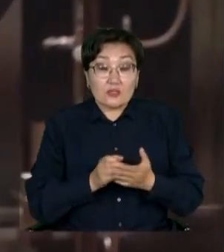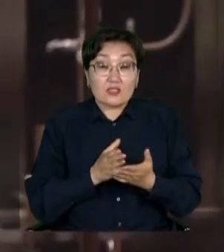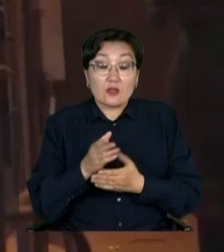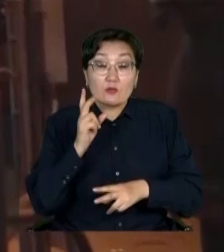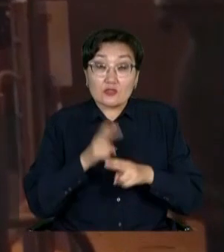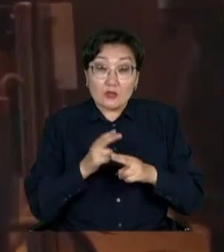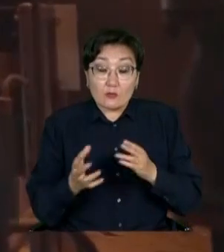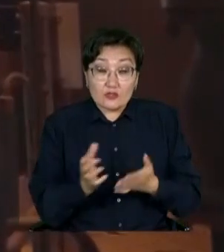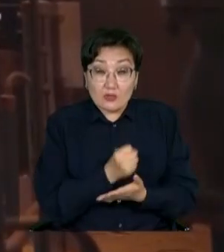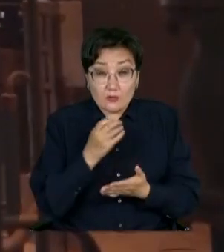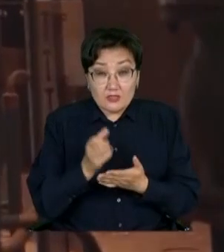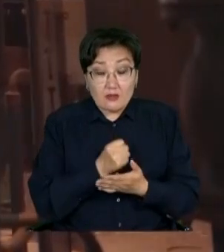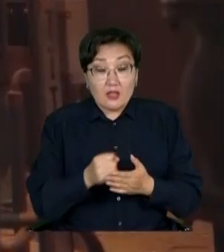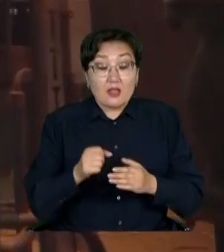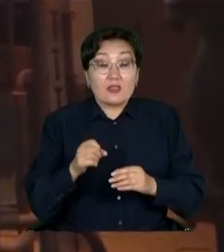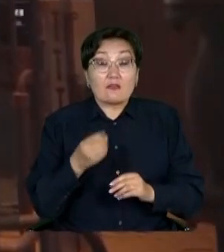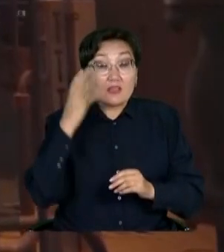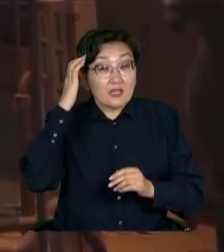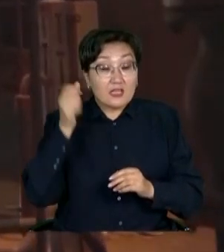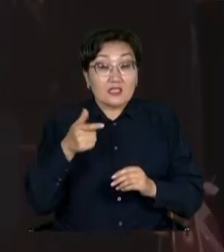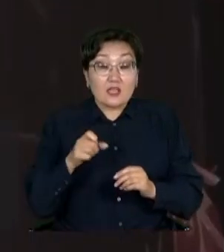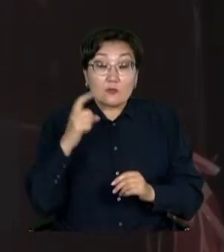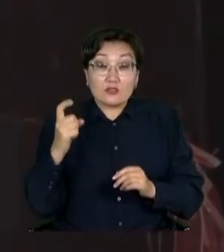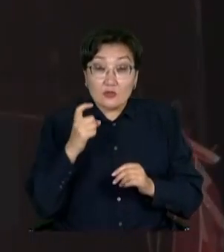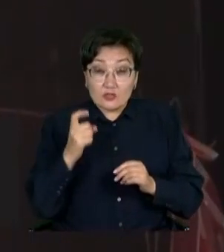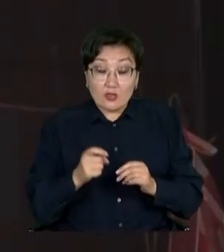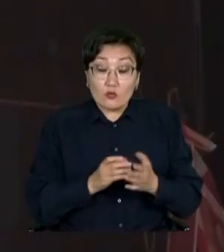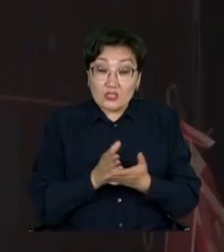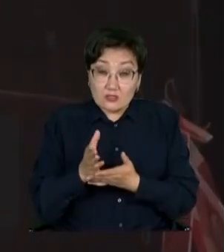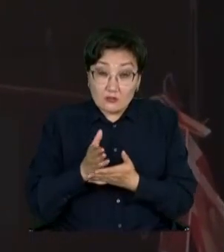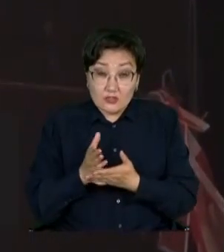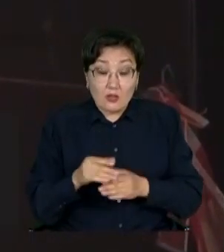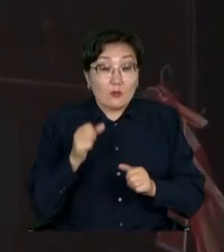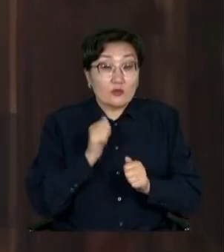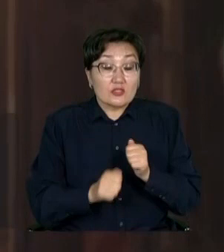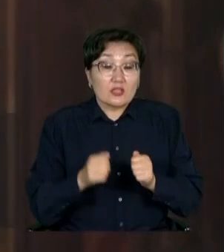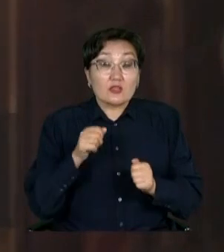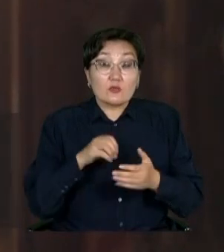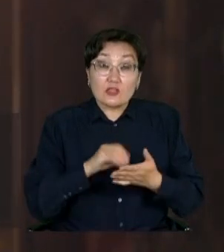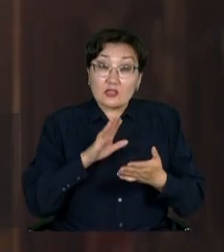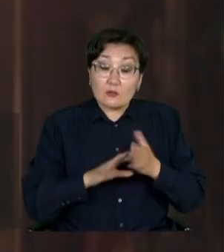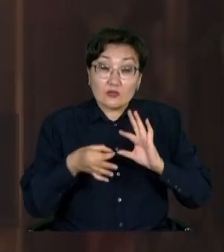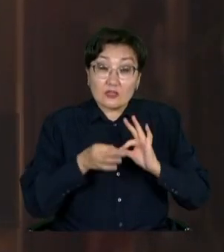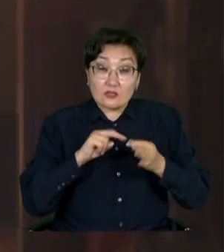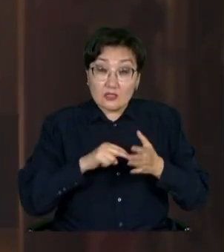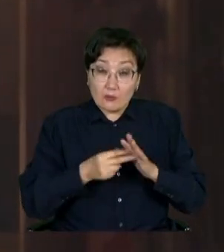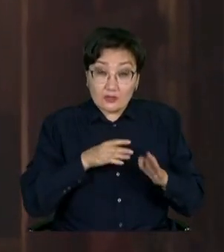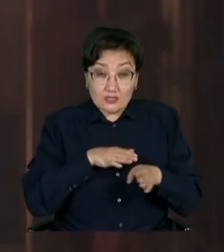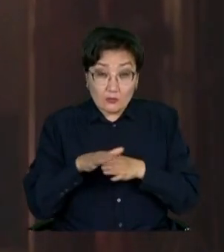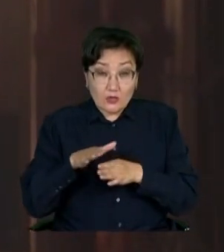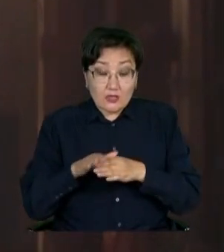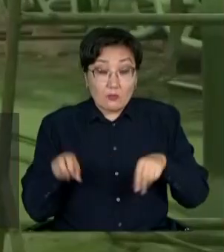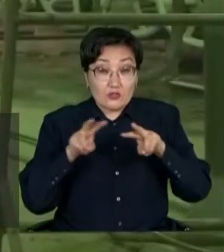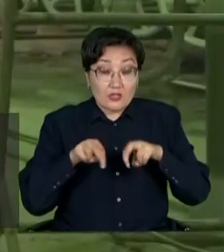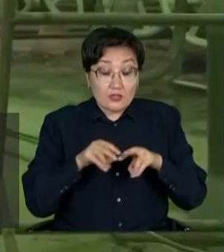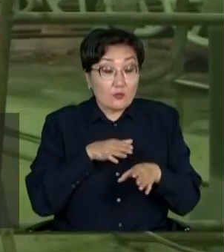металлургии, нефтепереработки и нефтегазохимии, машиностроения и химической отрасли. По каждому из них утвержден детальный план реализации.